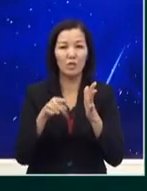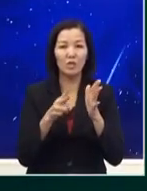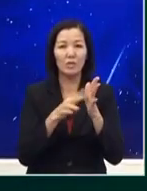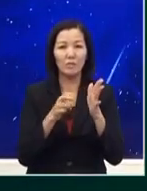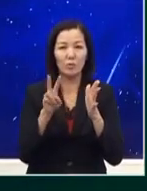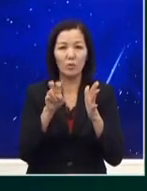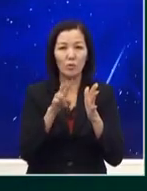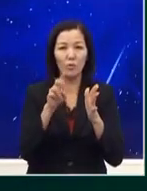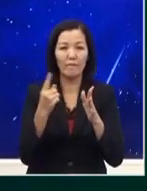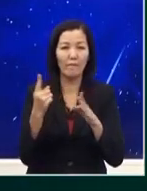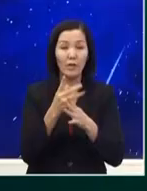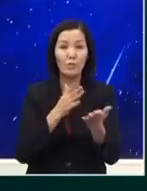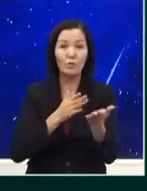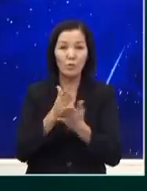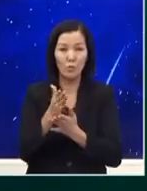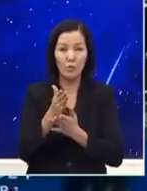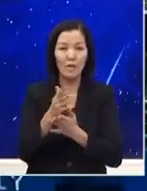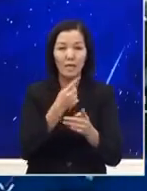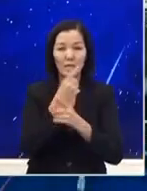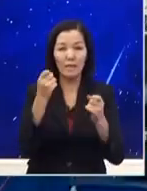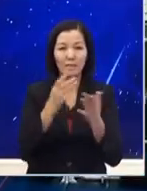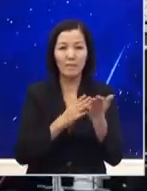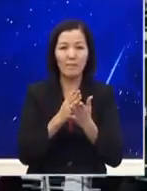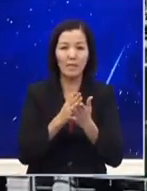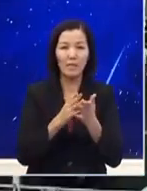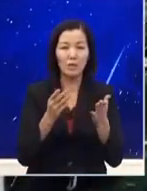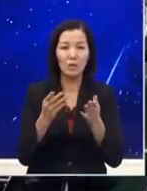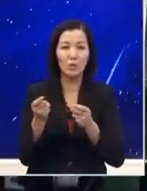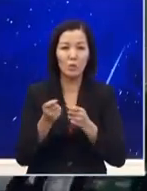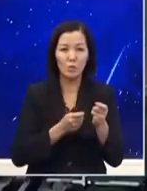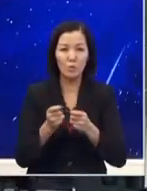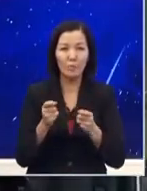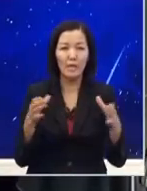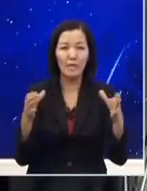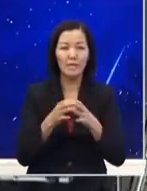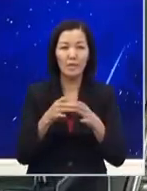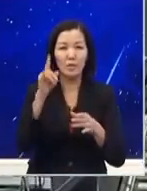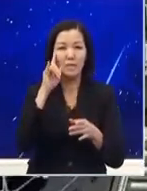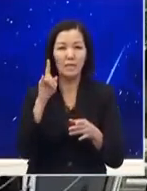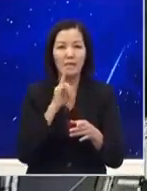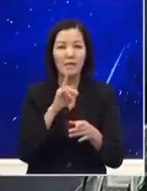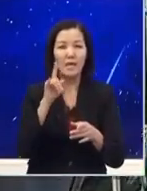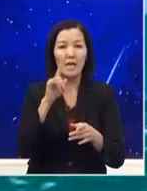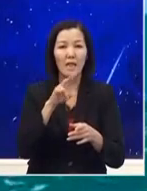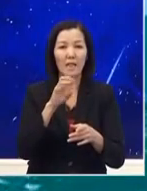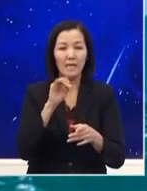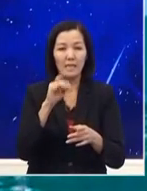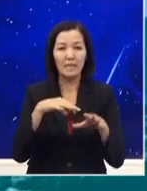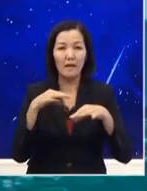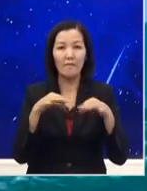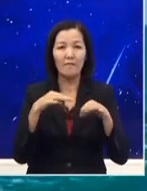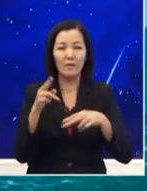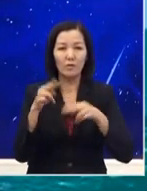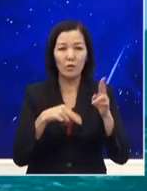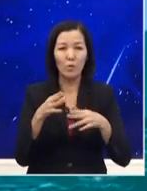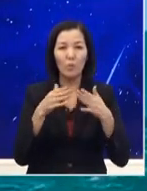1600 до 1700 долларов в одну сторону, сообщает пресс-служба Союза транспортников Казахстана «КазЛогистик». Автомобильная